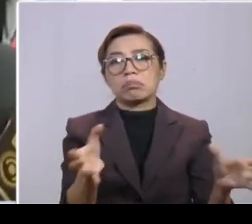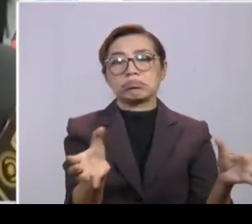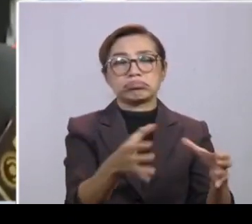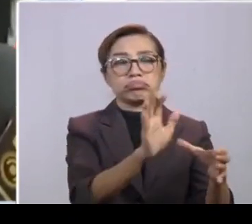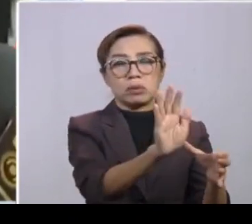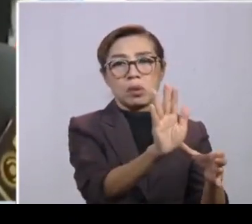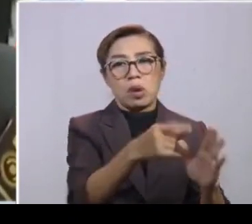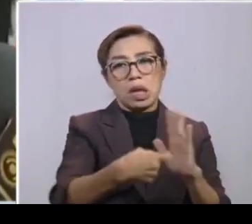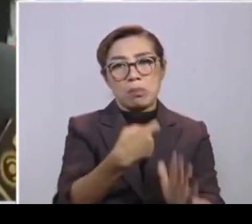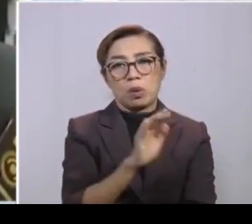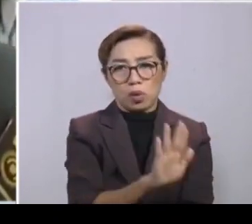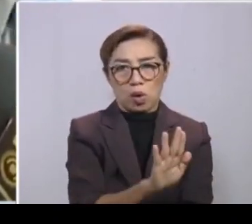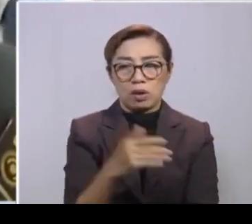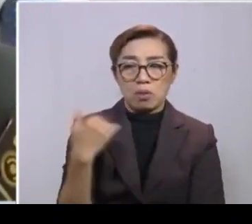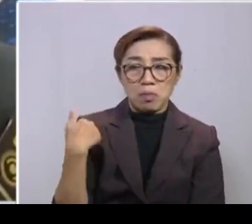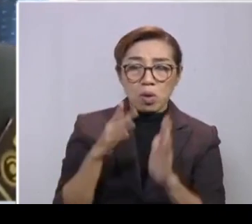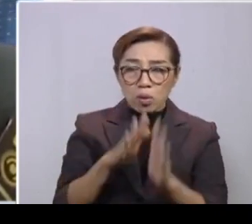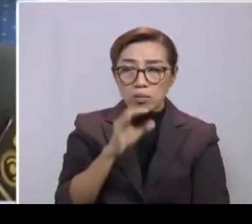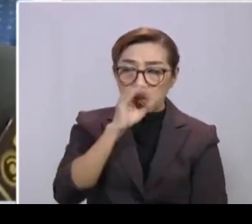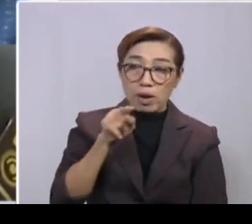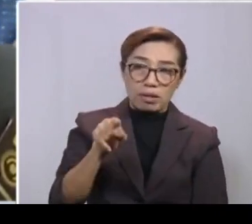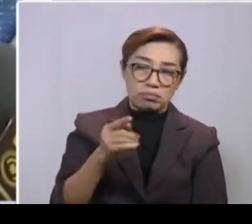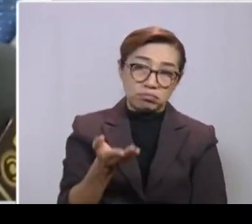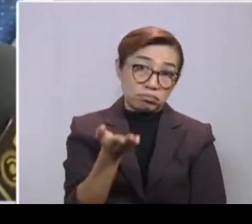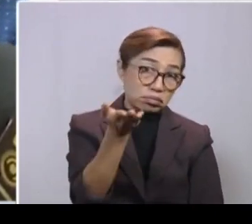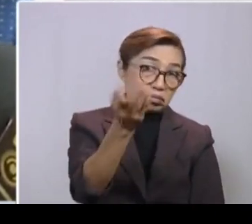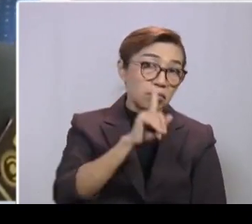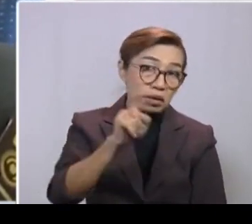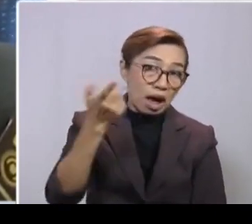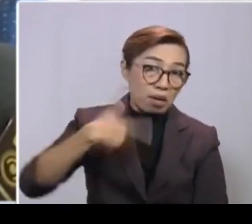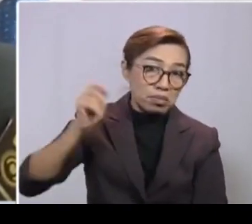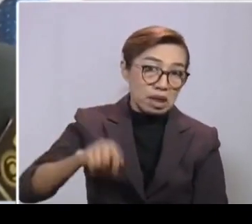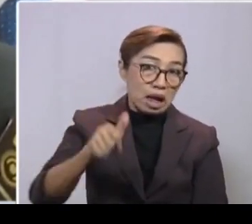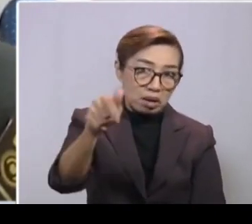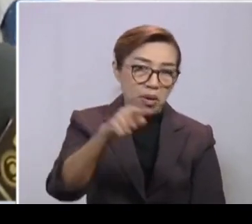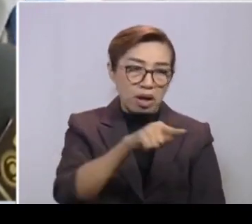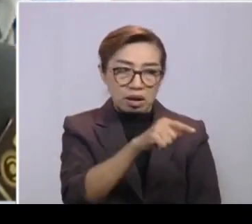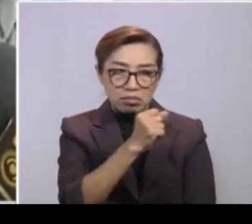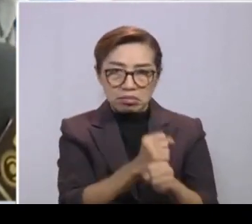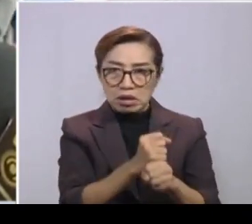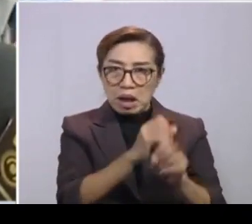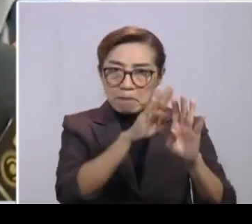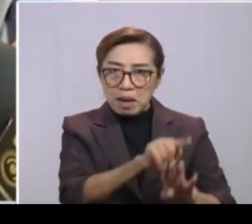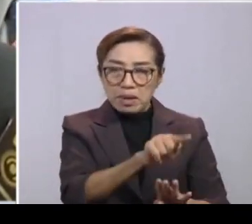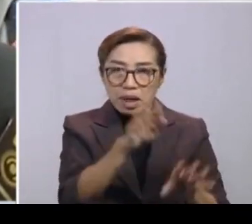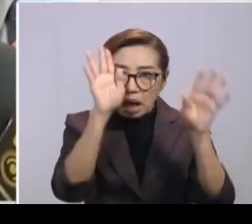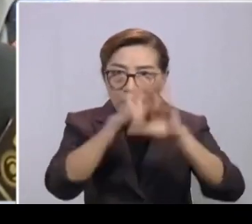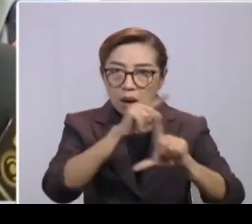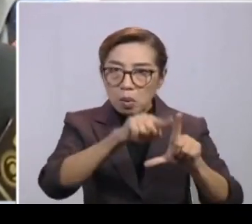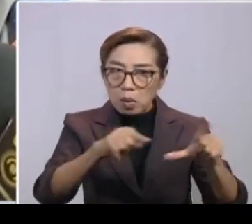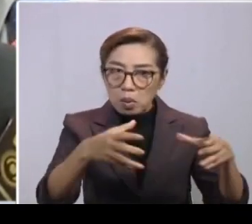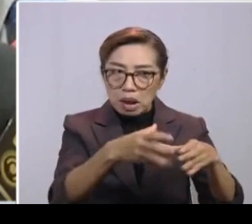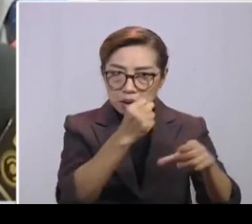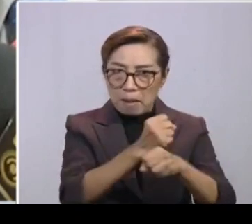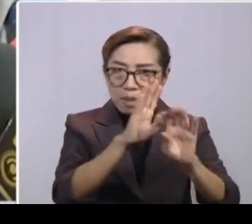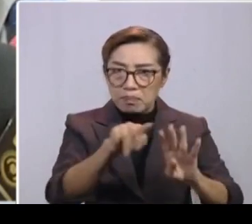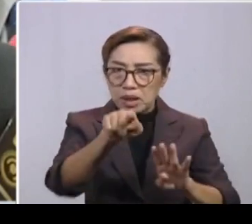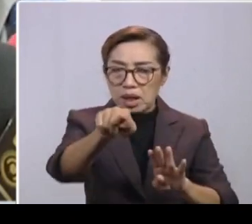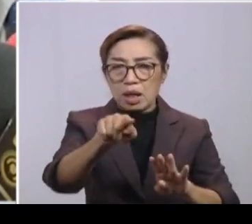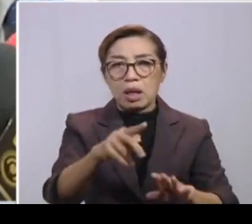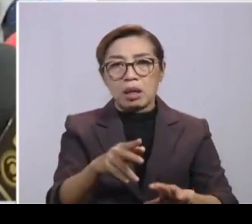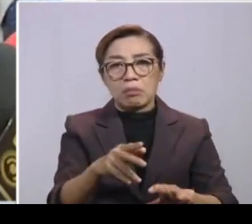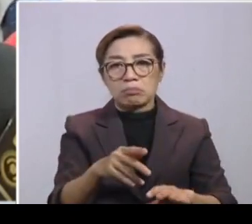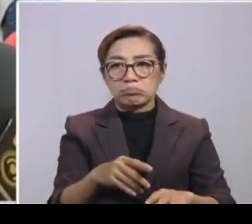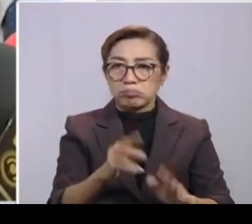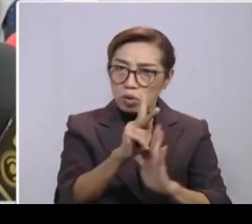การแล้วที่มีข้อเสนอว่าจะยื่นให้ศาลรัฐธรรมนูญตีความว่าการขับหมออ๋องเนี่ยชอบด้วยกฎหมายหรือไม่อันนี้